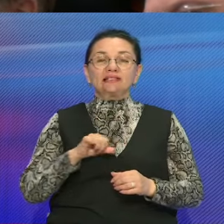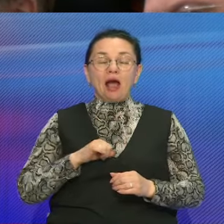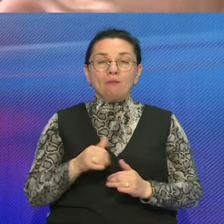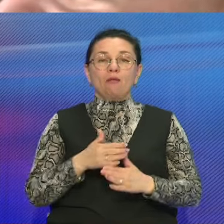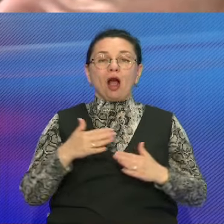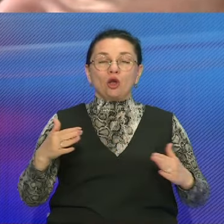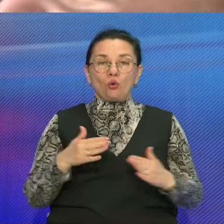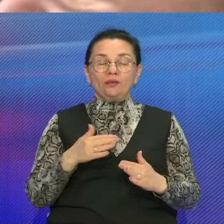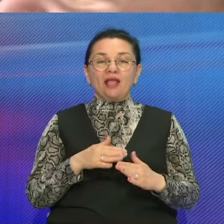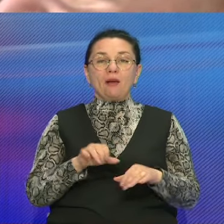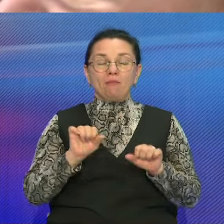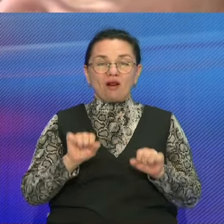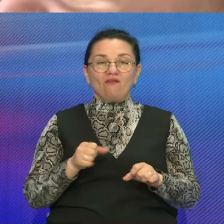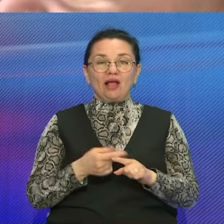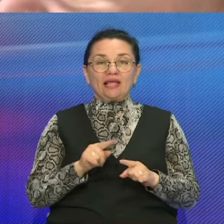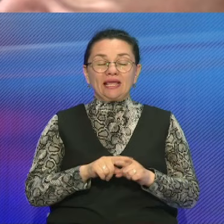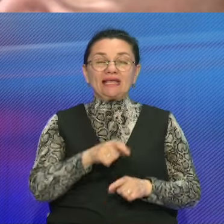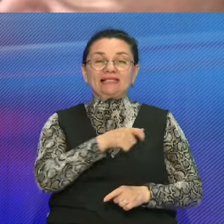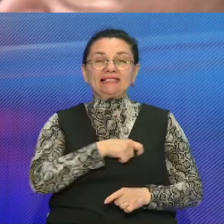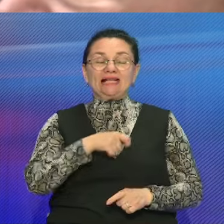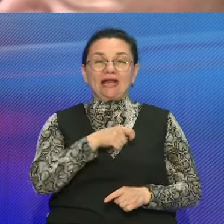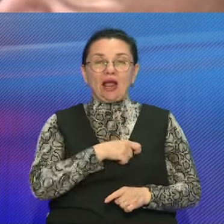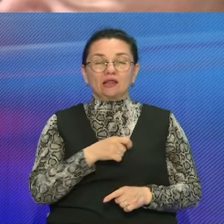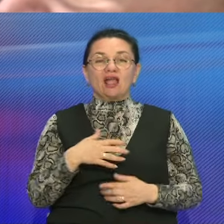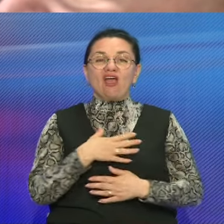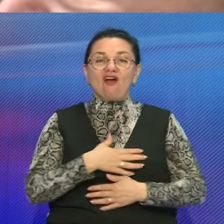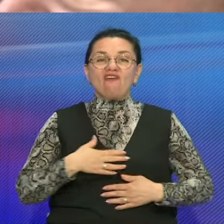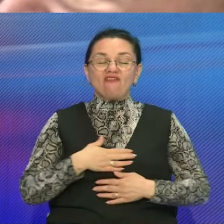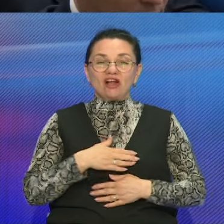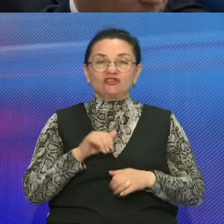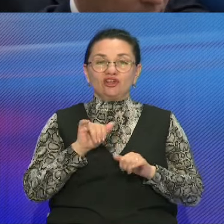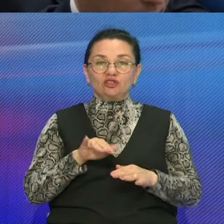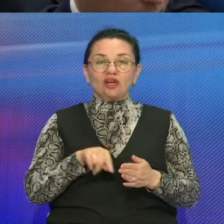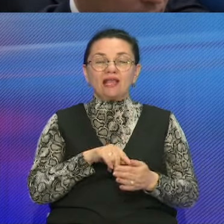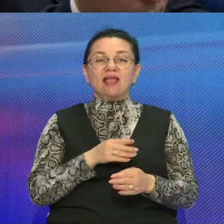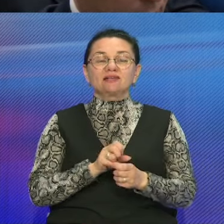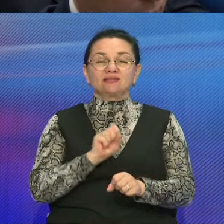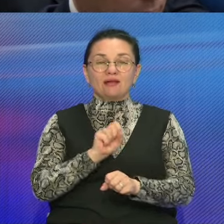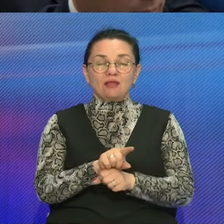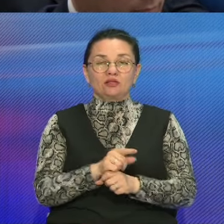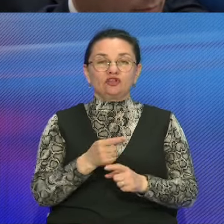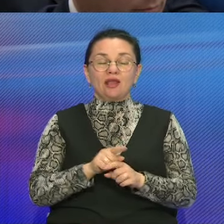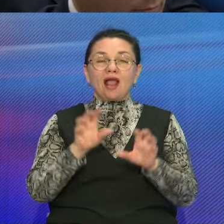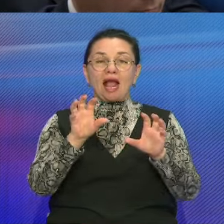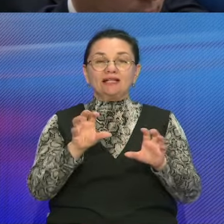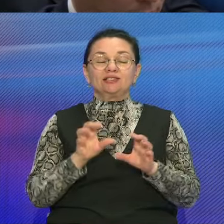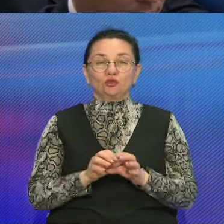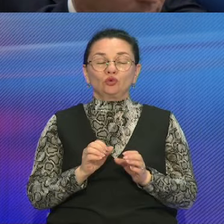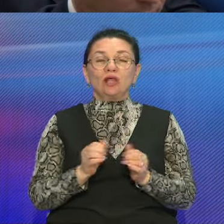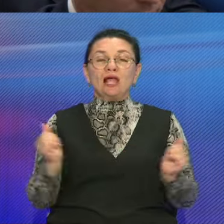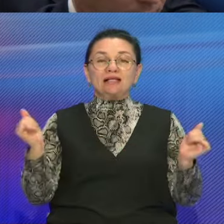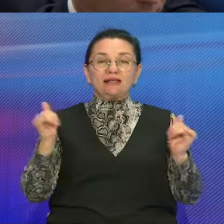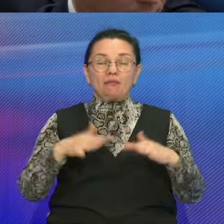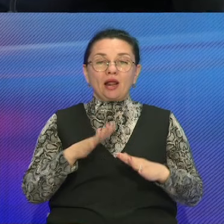колом повномоцтв, тому перед делегатами стоїть стратегічно важливі задачі. У відповідності з Конституцією Сход зможе